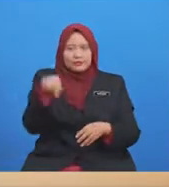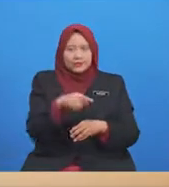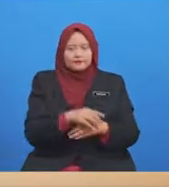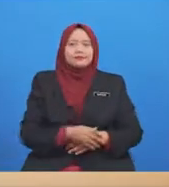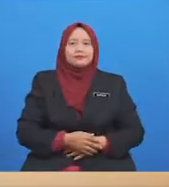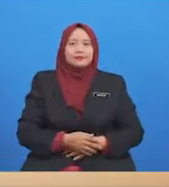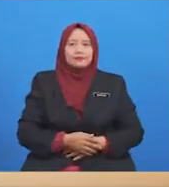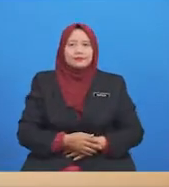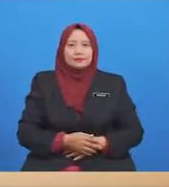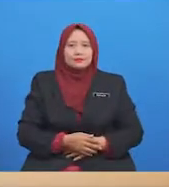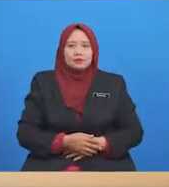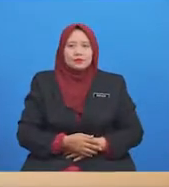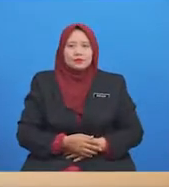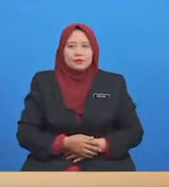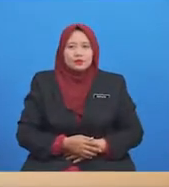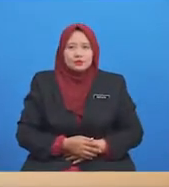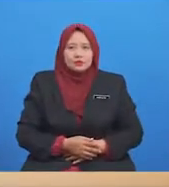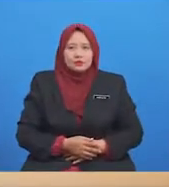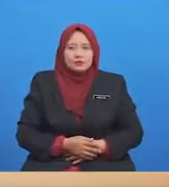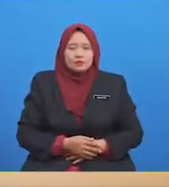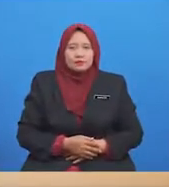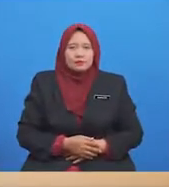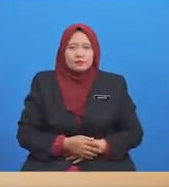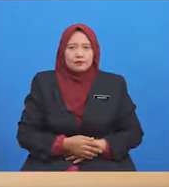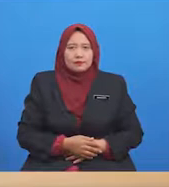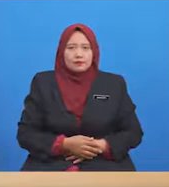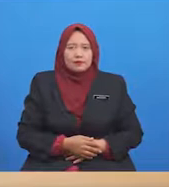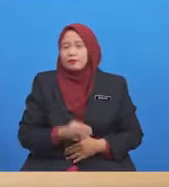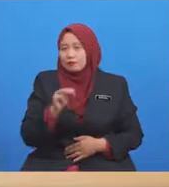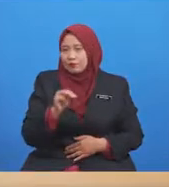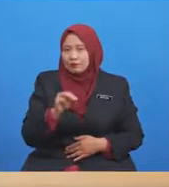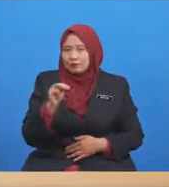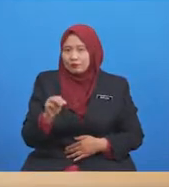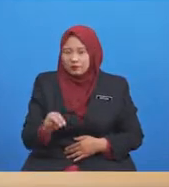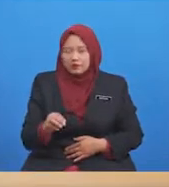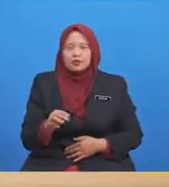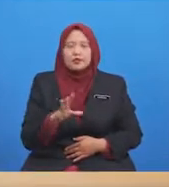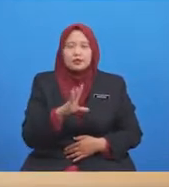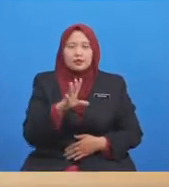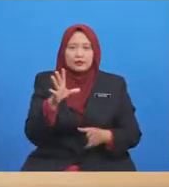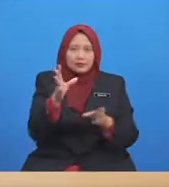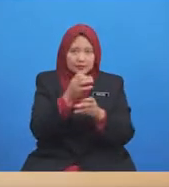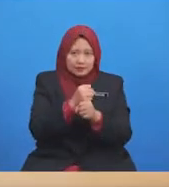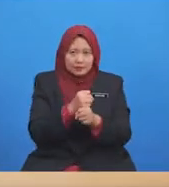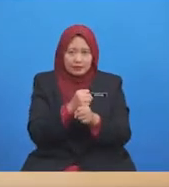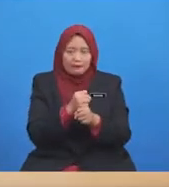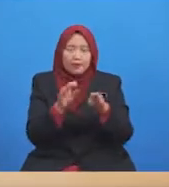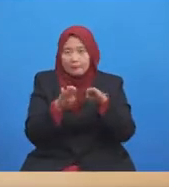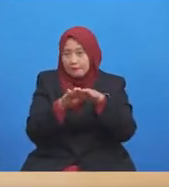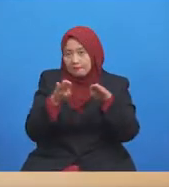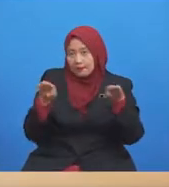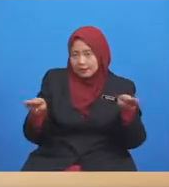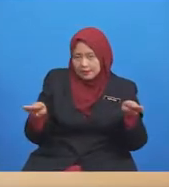Berdasarkan jawapan-jawapan ini, sudah tentu murid-murid dapat membandingkan jawapan